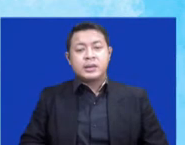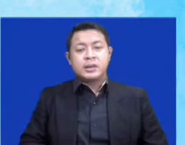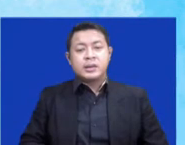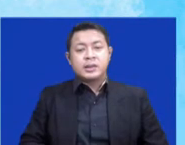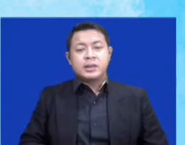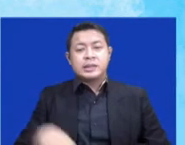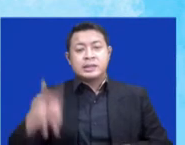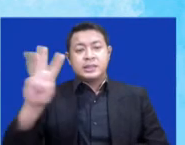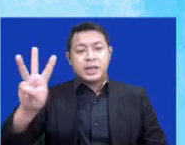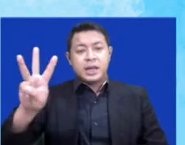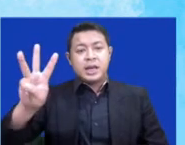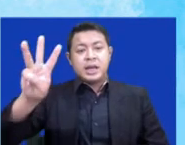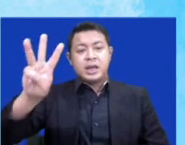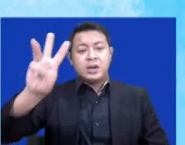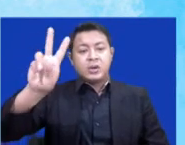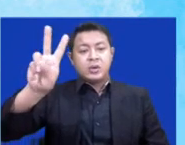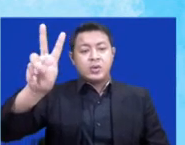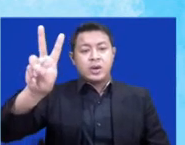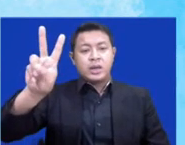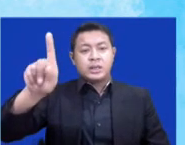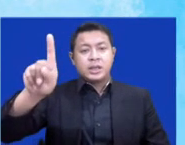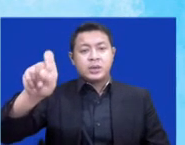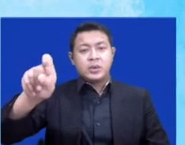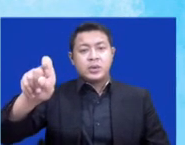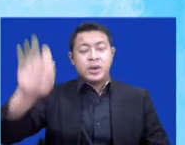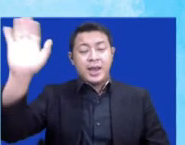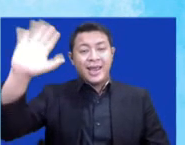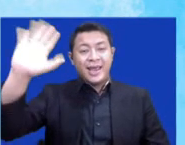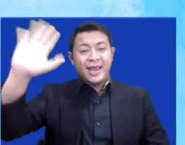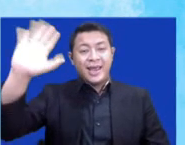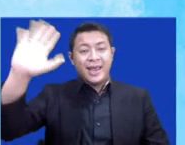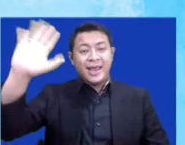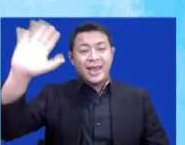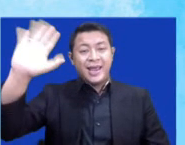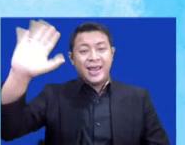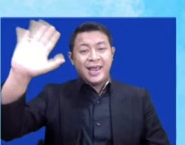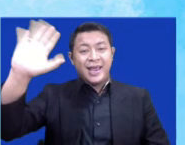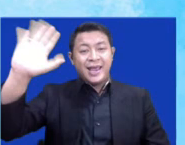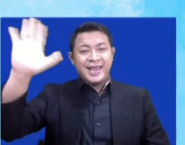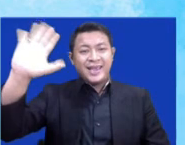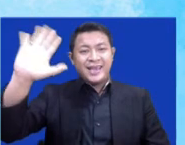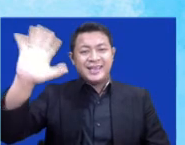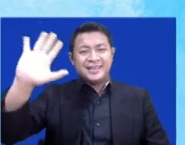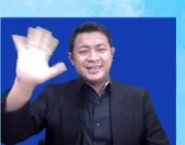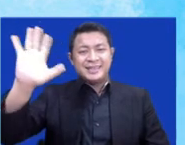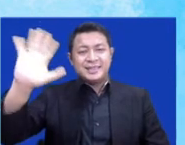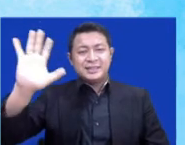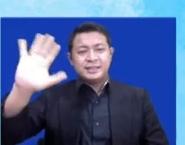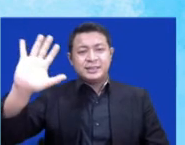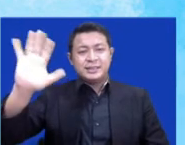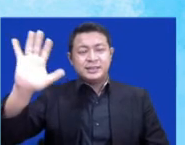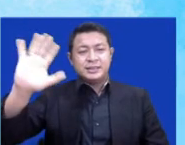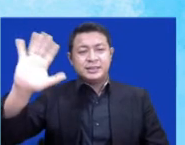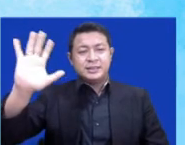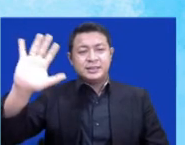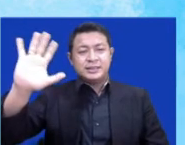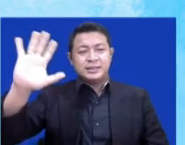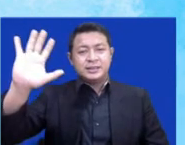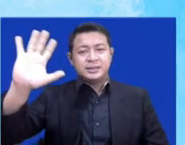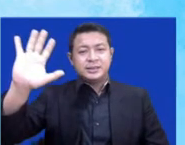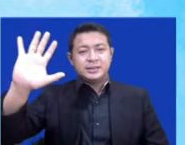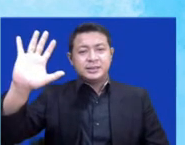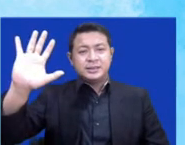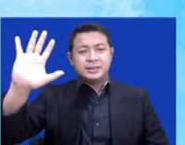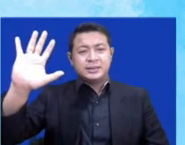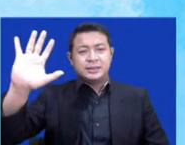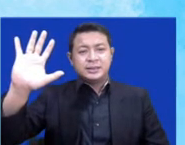3, 2, 1, yeay. Kaum muda katanya merupakan masa depan negara. Tapi kaum muda yang sehat adalah